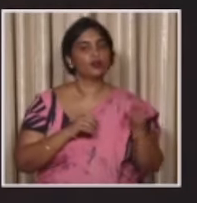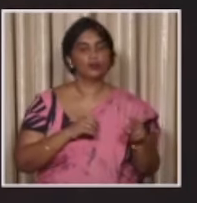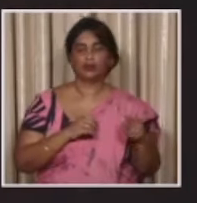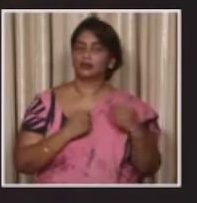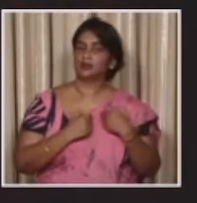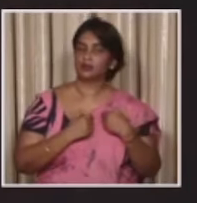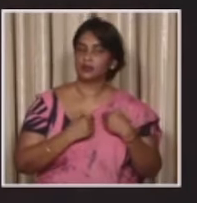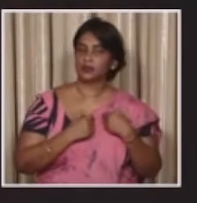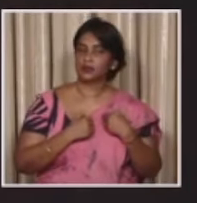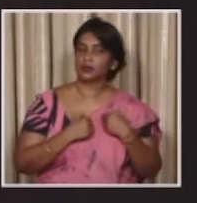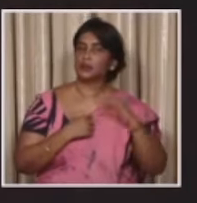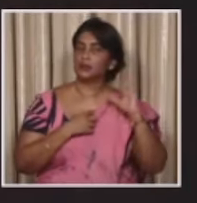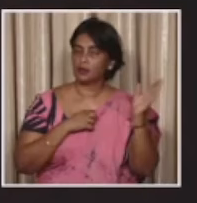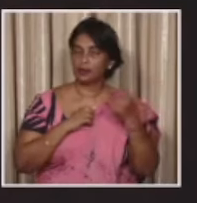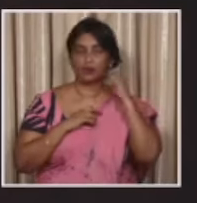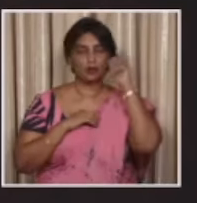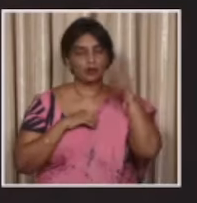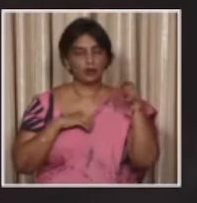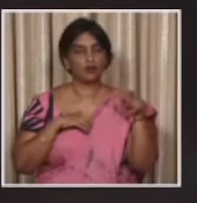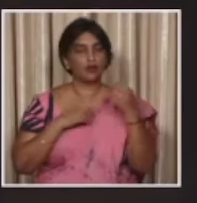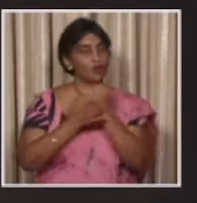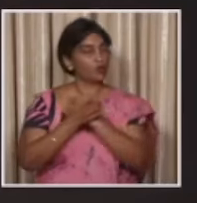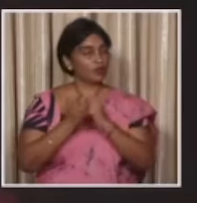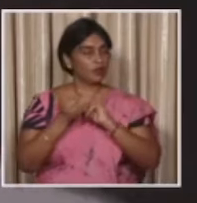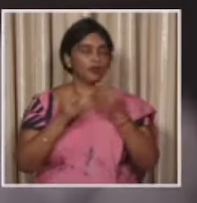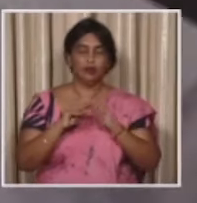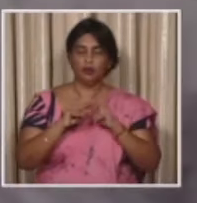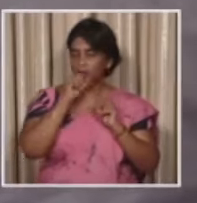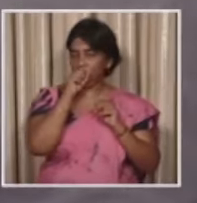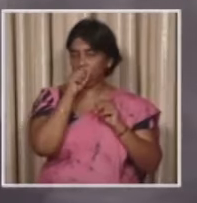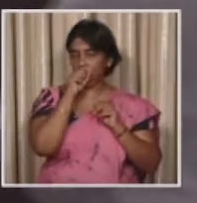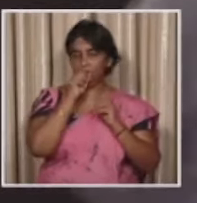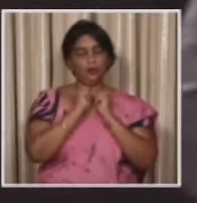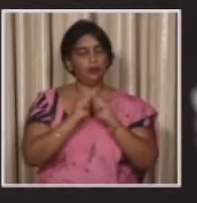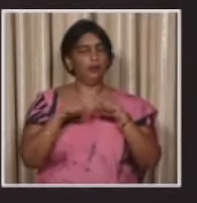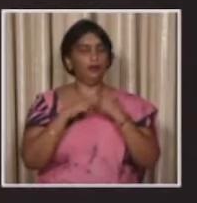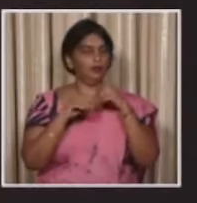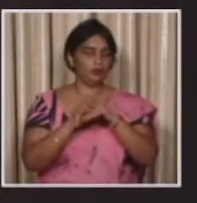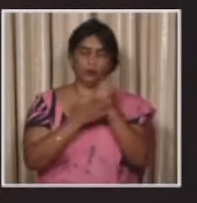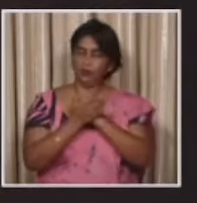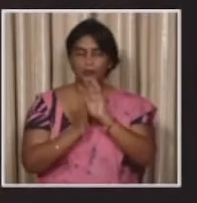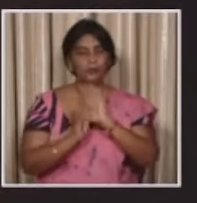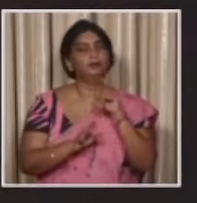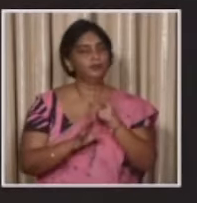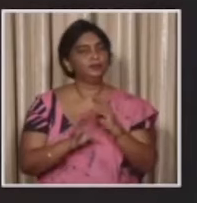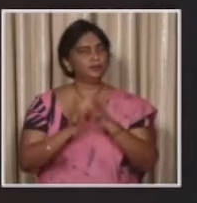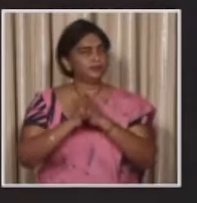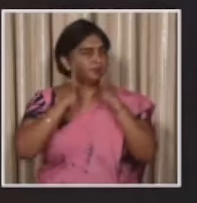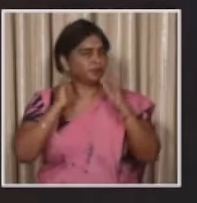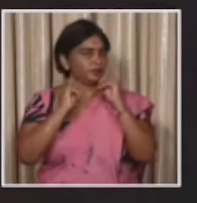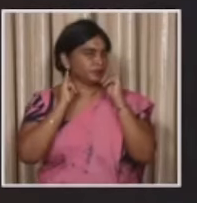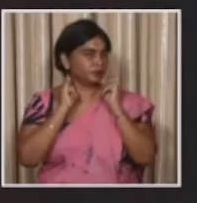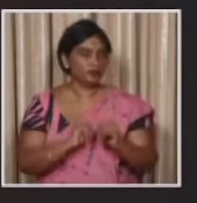අපි මේ හැම නිලධාරියෙක් ගැනම හැම සේවකයෙක් ගැනම ඒ වගේ වෘත්තිය භාය වැඩ කරන අය ගැන නෙවෙයි, අතිශය